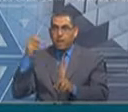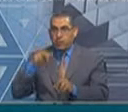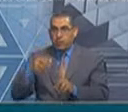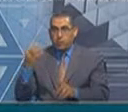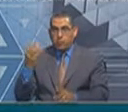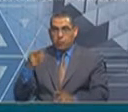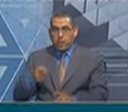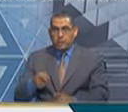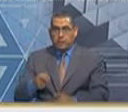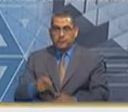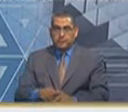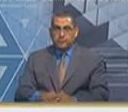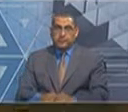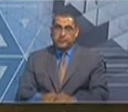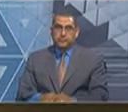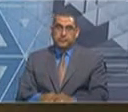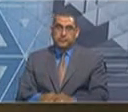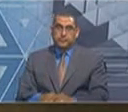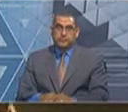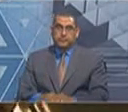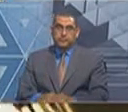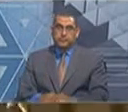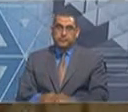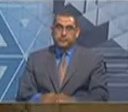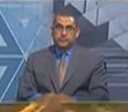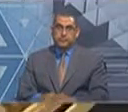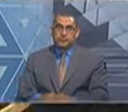المتفرد للمنطقة.